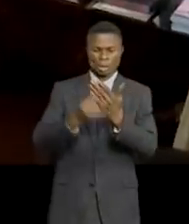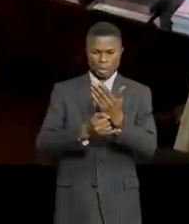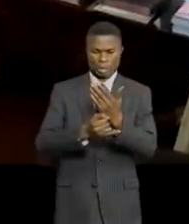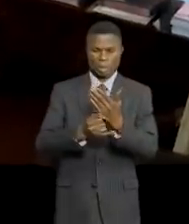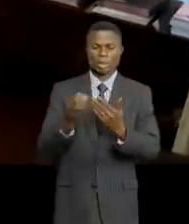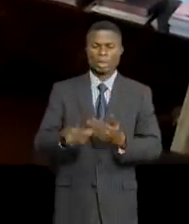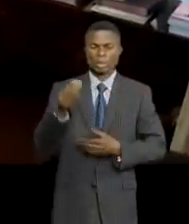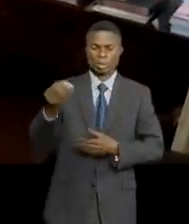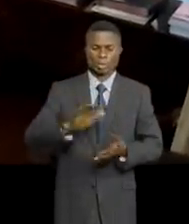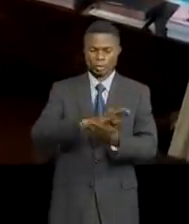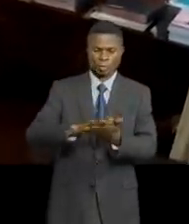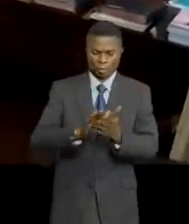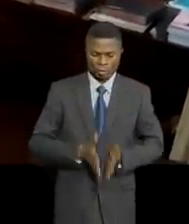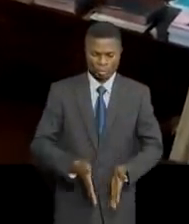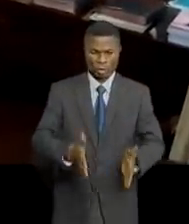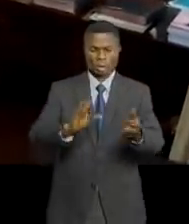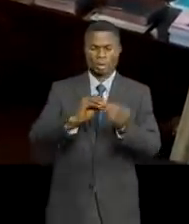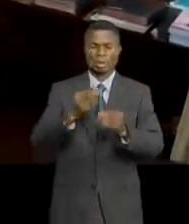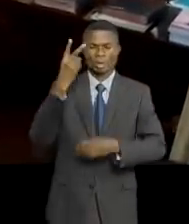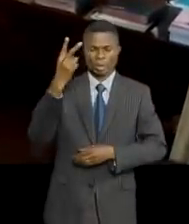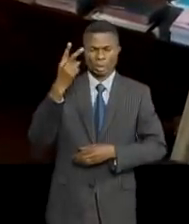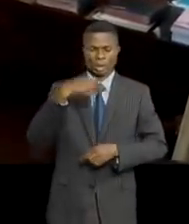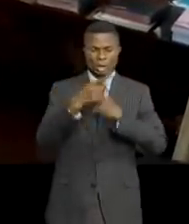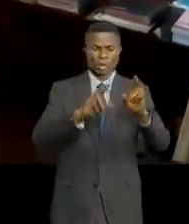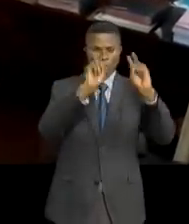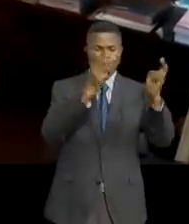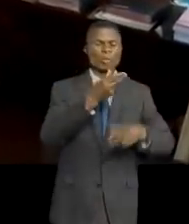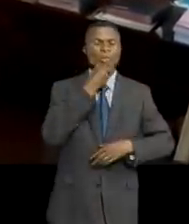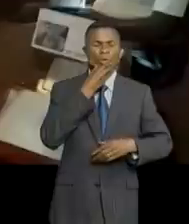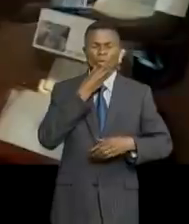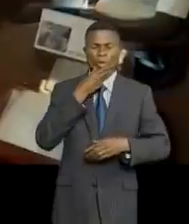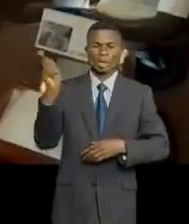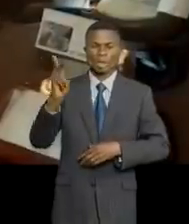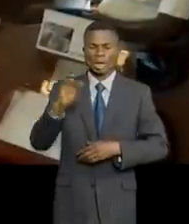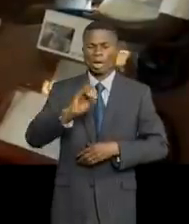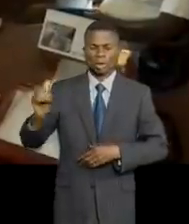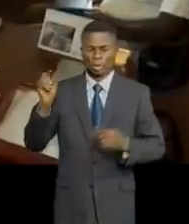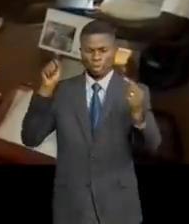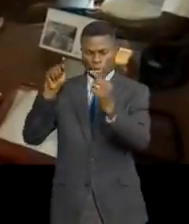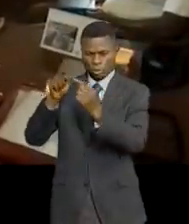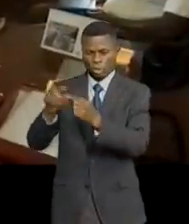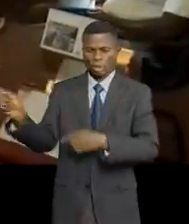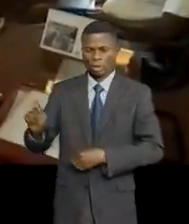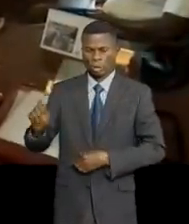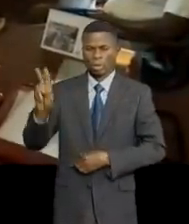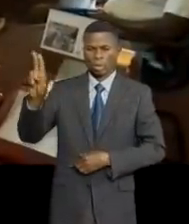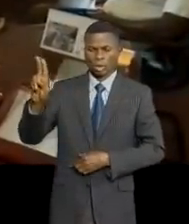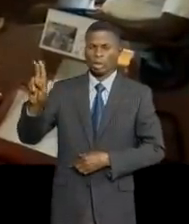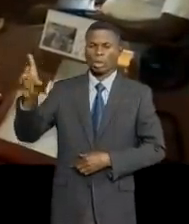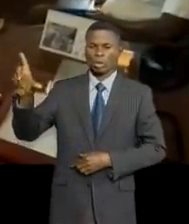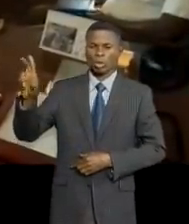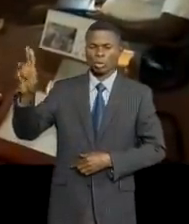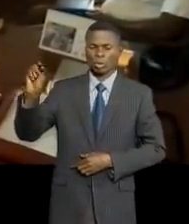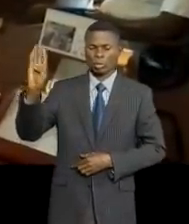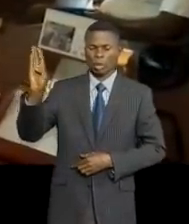les travaux d'asphaltage de la RN2 allant de la ville de Mbujimayi dans le Kasaï oriental au territoire de Lubao dans la province